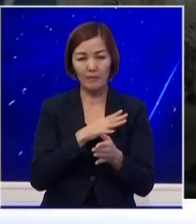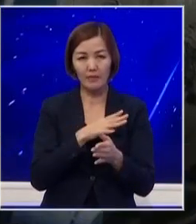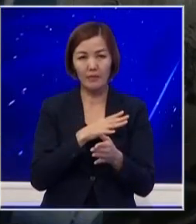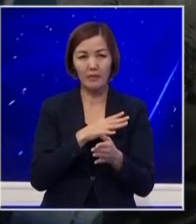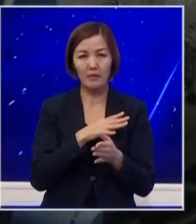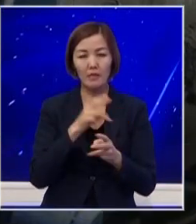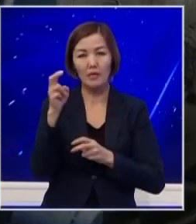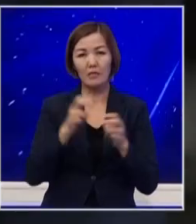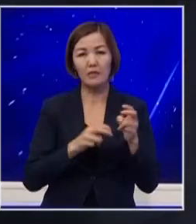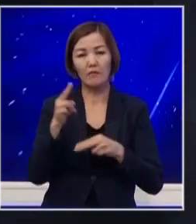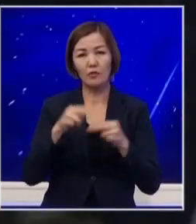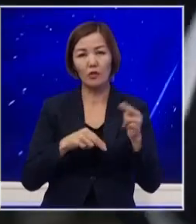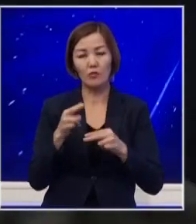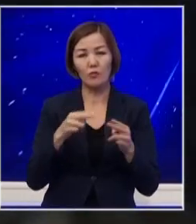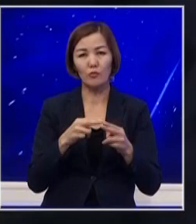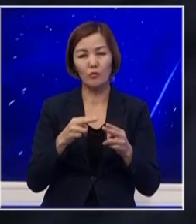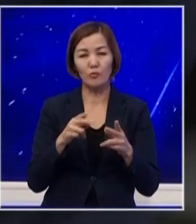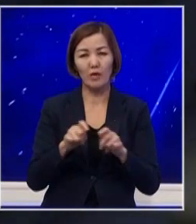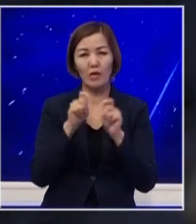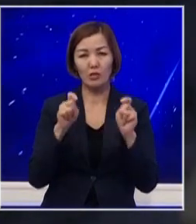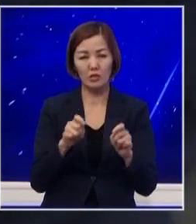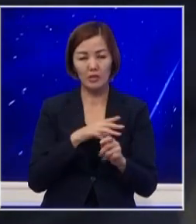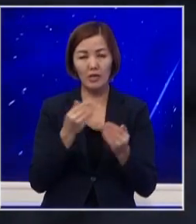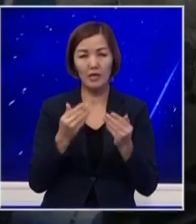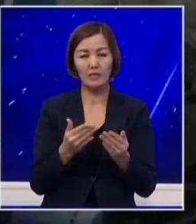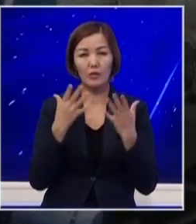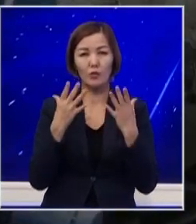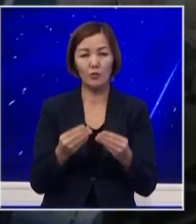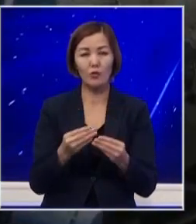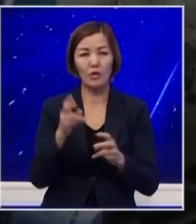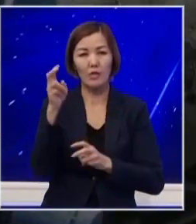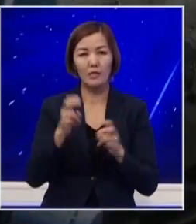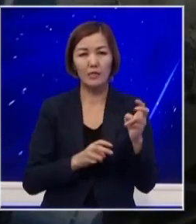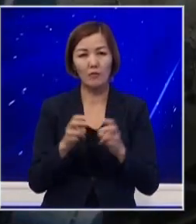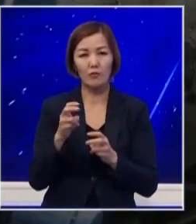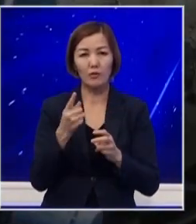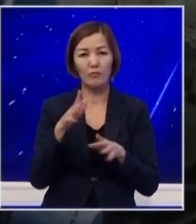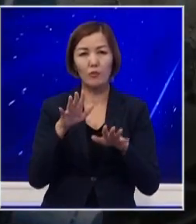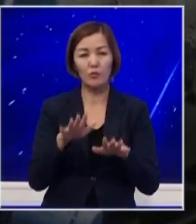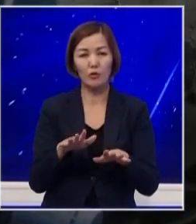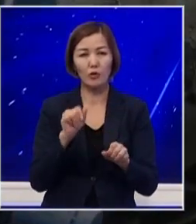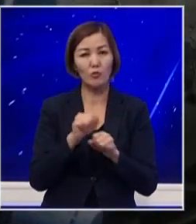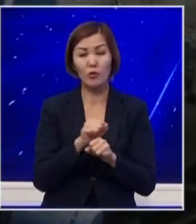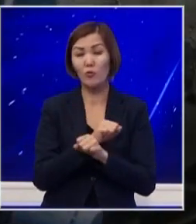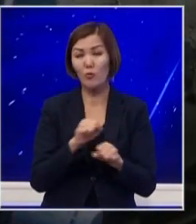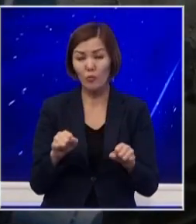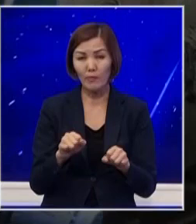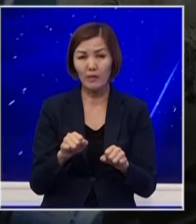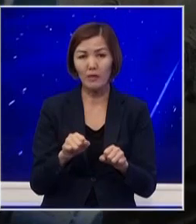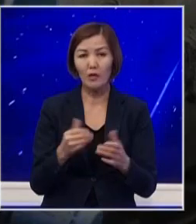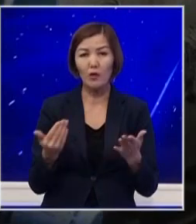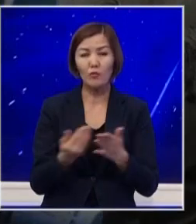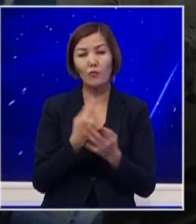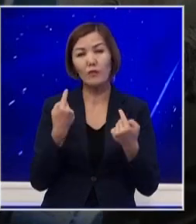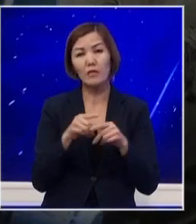Кезінде осы завод салу үшін жаңағы. Мына қазір жаңағы заводта бір орында ғана қалып қалуы мүмкін емес, өйткені заманауи